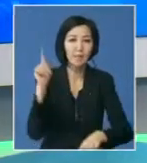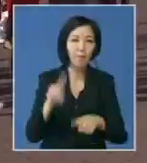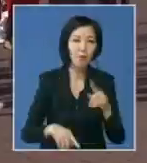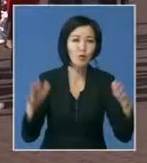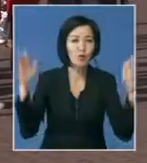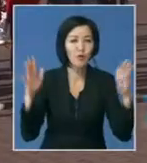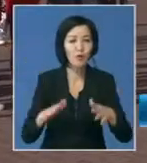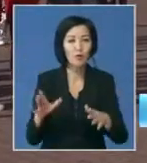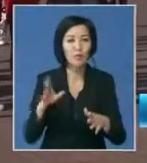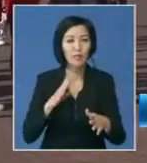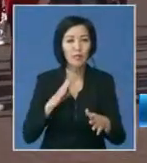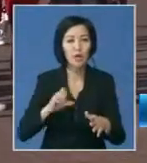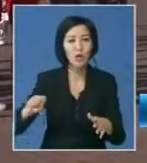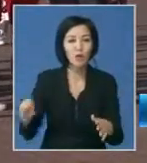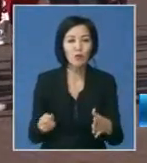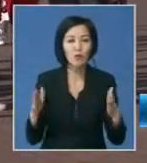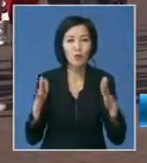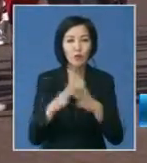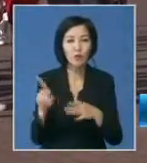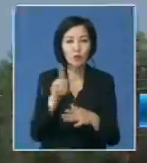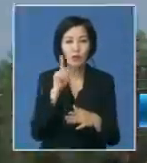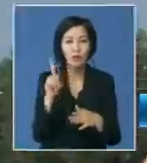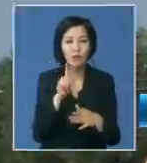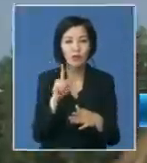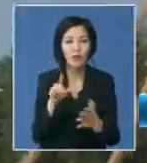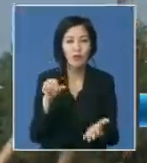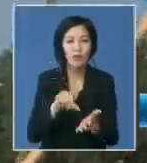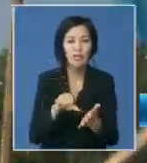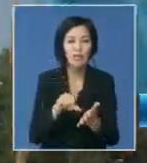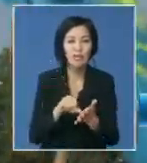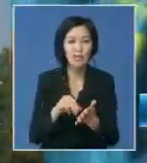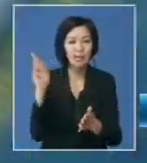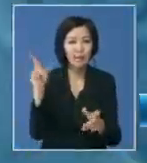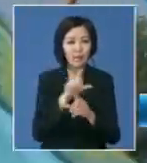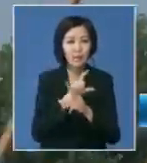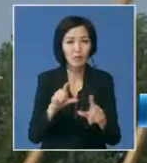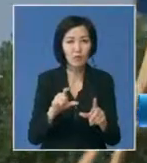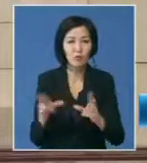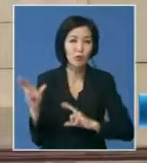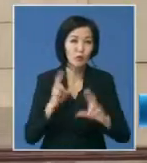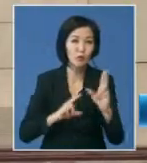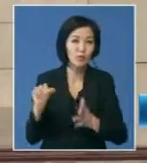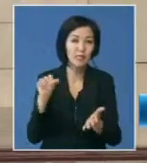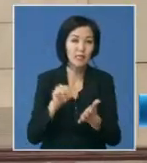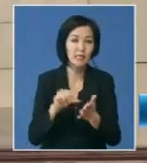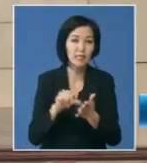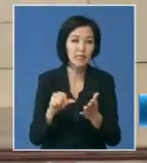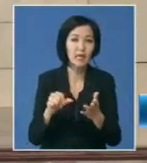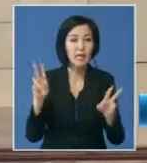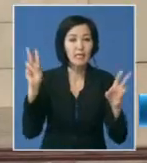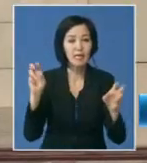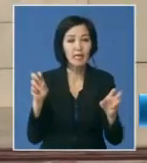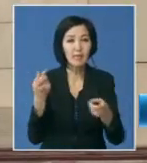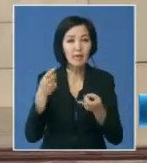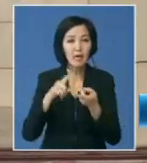достық үйі мен жастар ресурстық орталығы шараға 200-ге жуық мектеп оқушысы мен студент қатысты. Жиналған жастар көрме тақырыбына арнап әдемі би дайындаған,